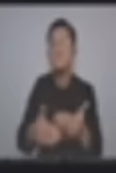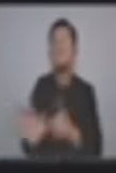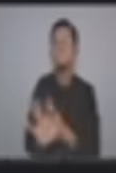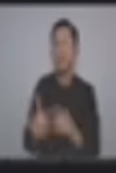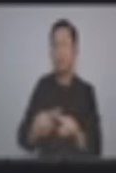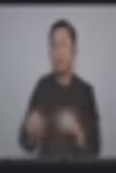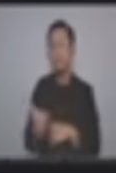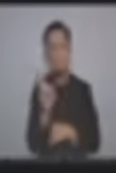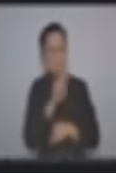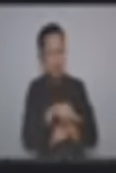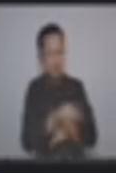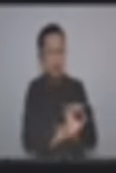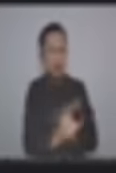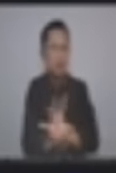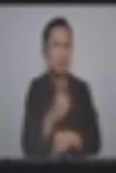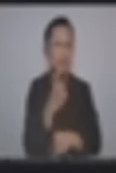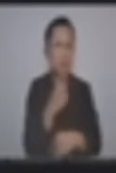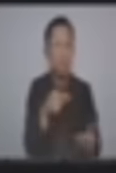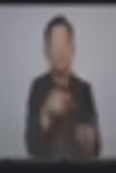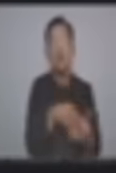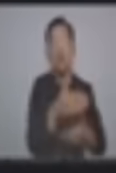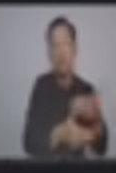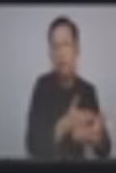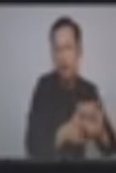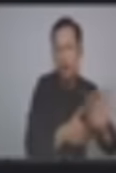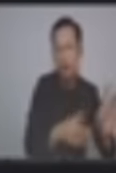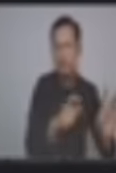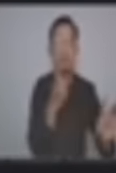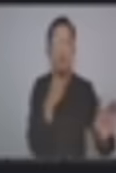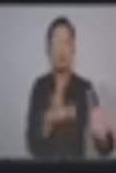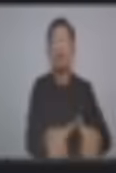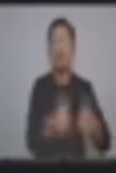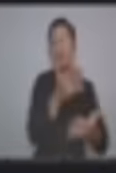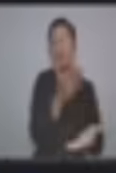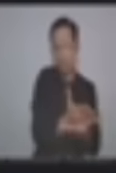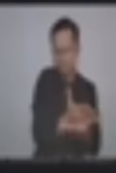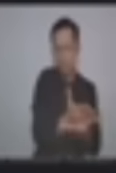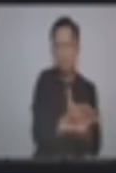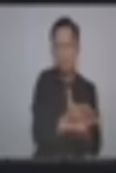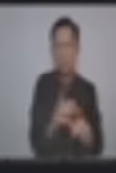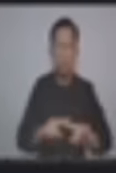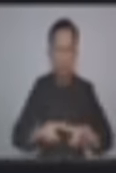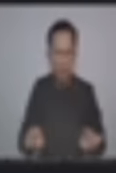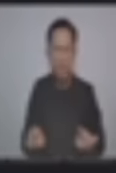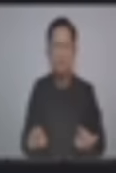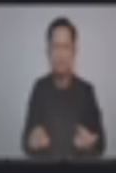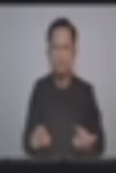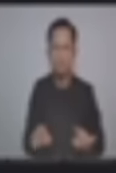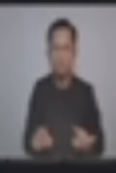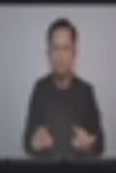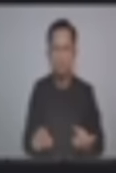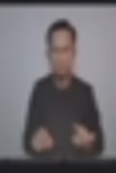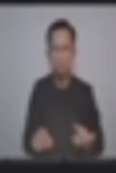lain yang berkaitan dengan tahapan Pemilu berkenaan dengan penetapan suara sah hasil pemilu Namun demikian terlepas dari